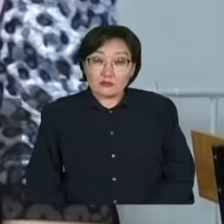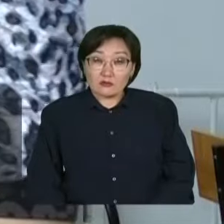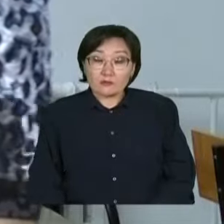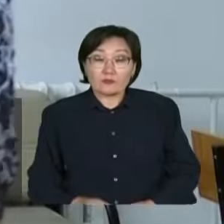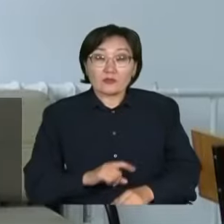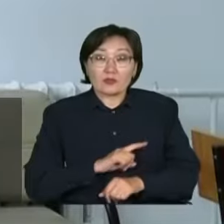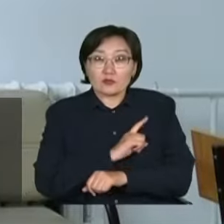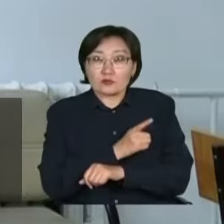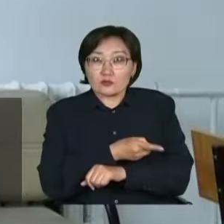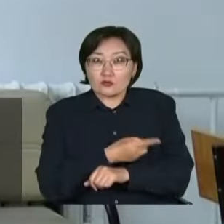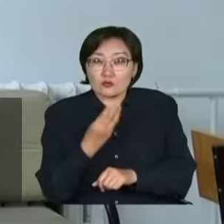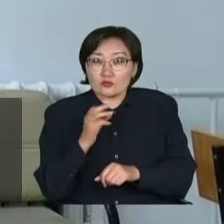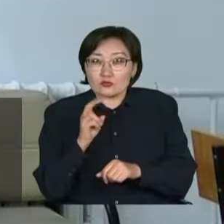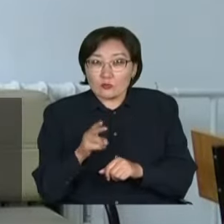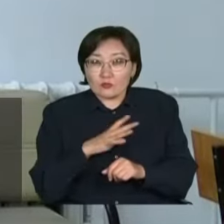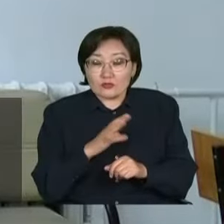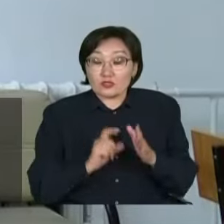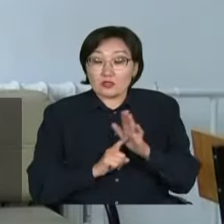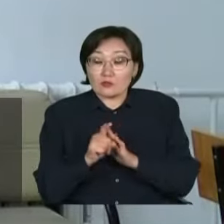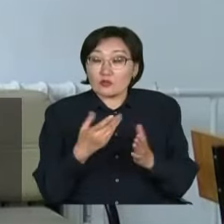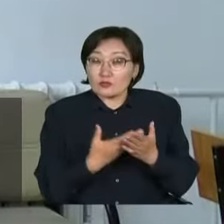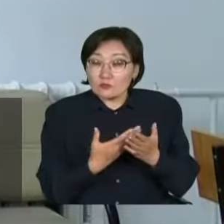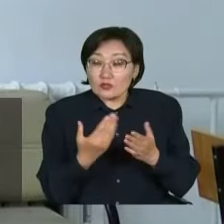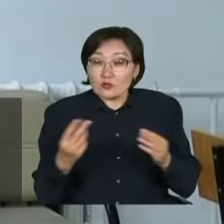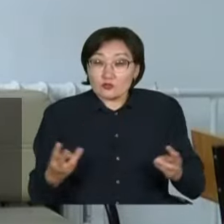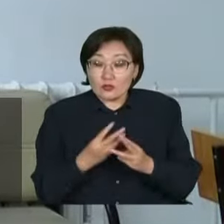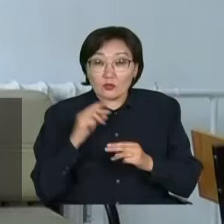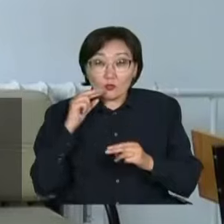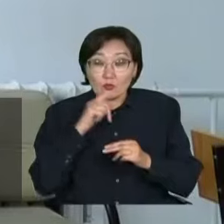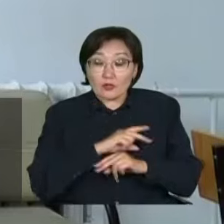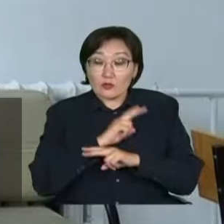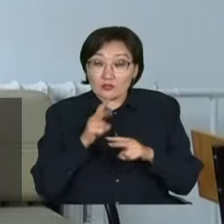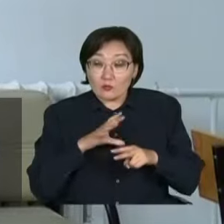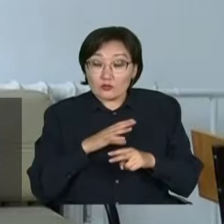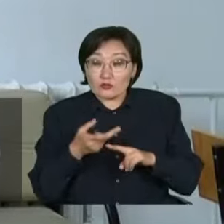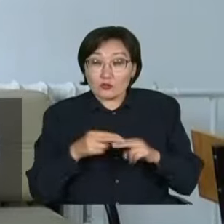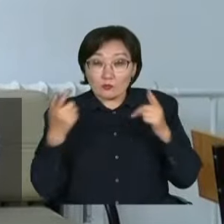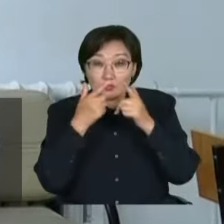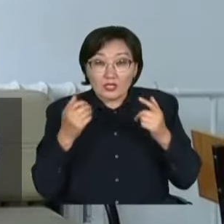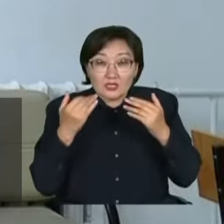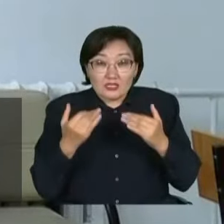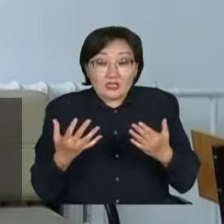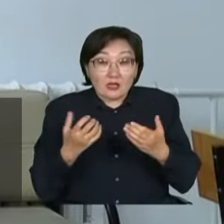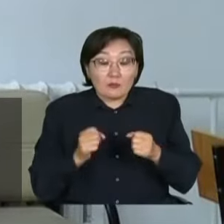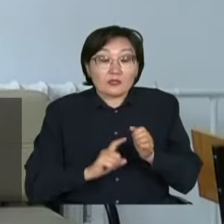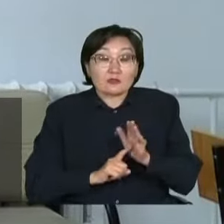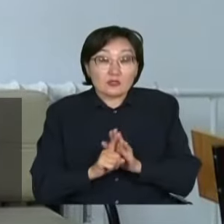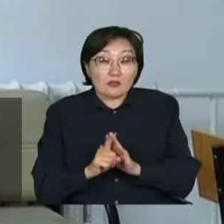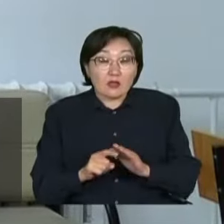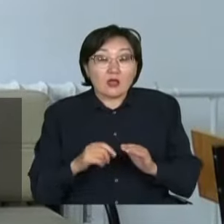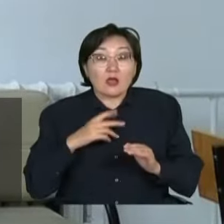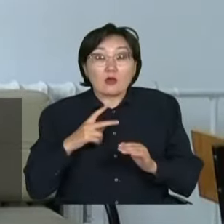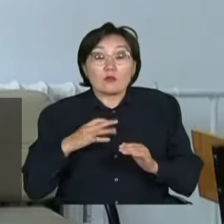Қатты есеңгіреп, не істерімді де білмей қалдым. Бастапқы нұсқасында олар өрттен уланып қайтыс болды деп еді. Сол ақпаратты енді-енді қабылдай бастағанымызда балам